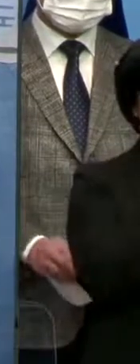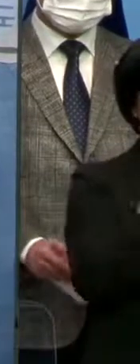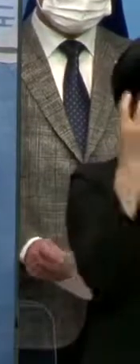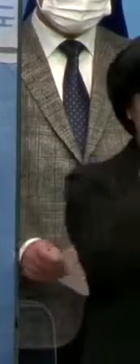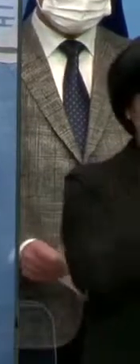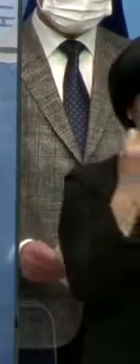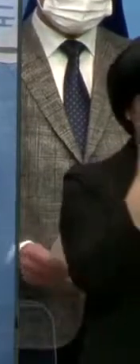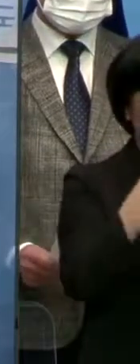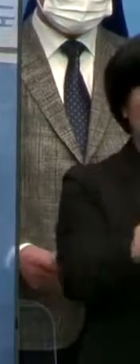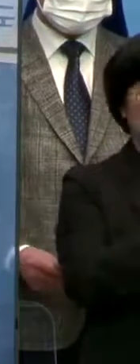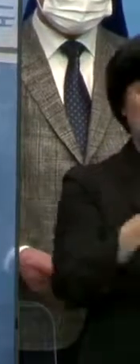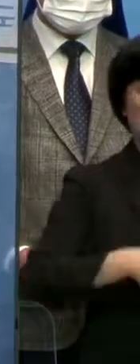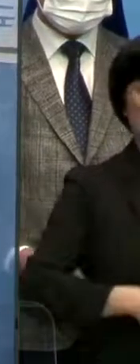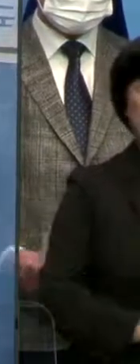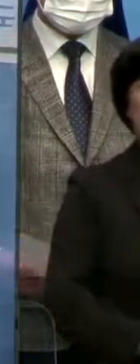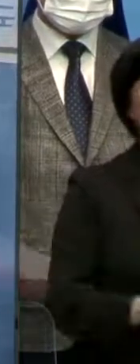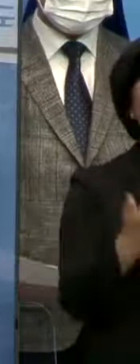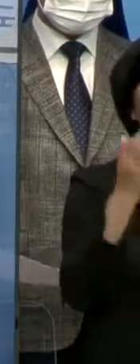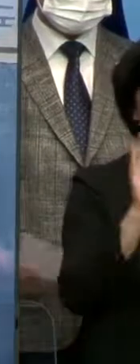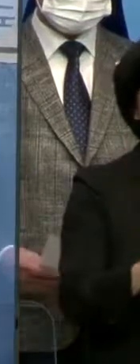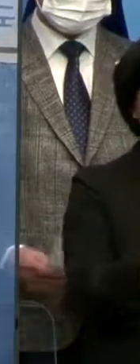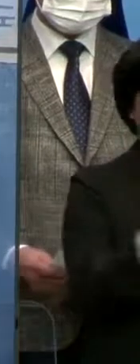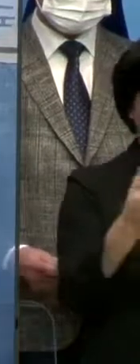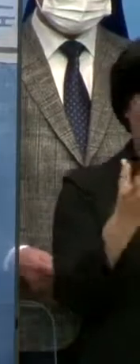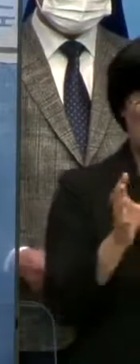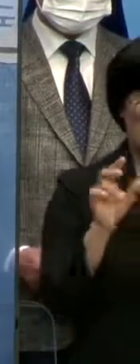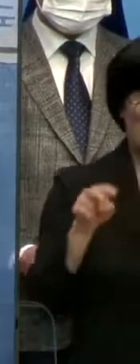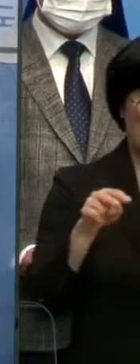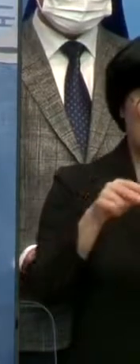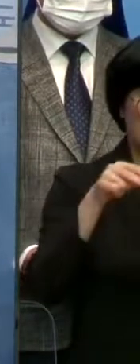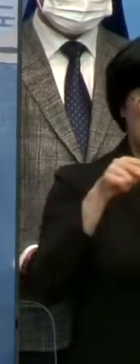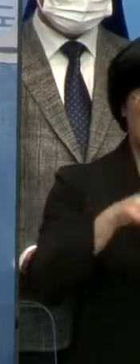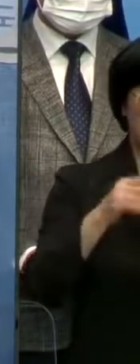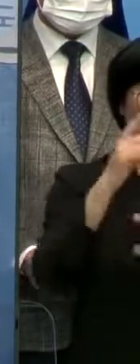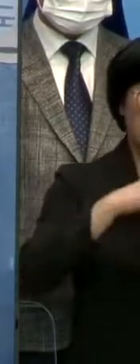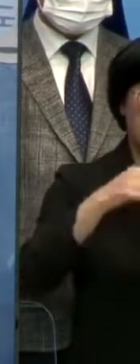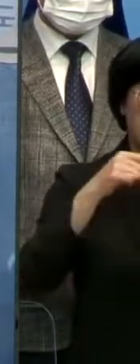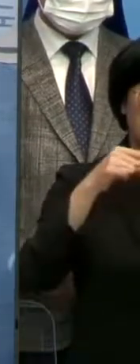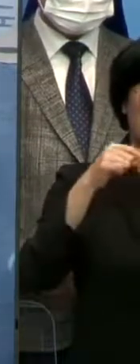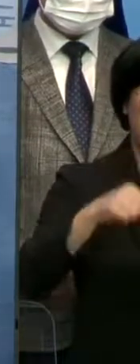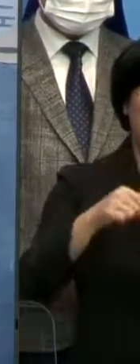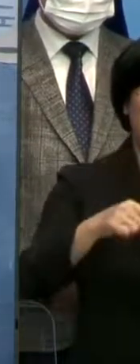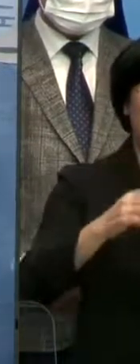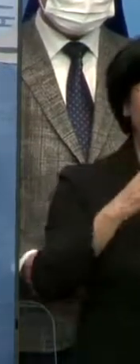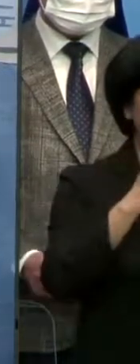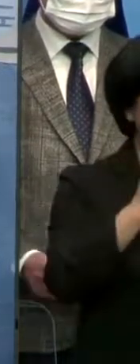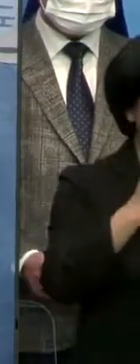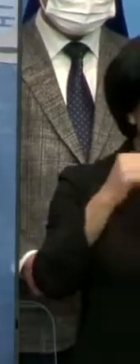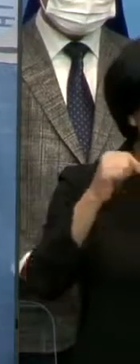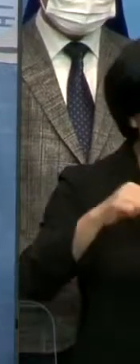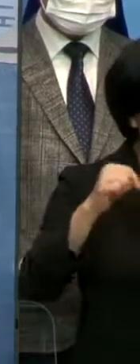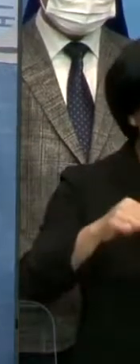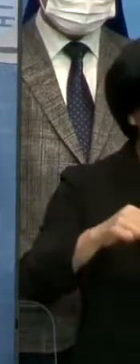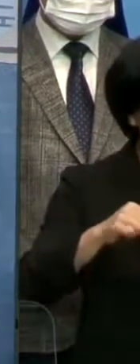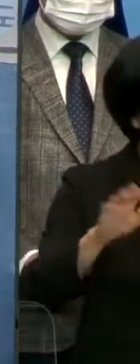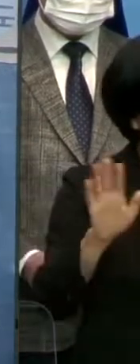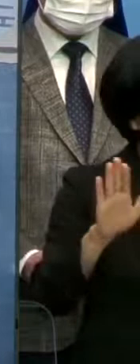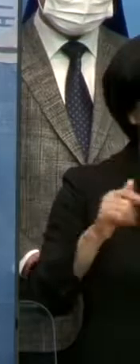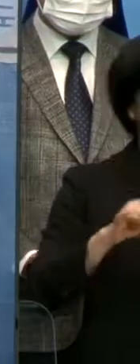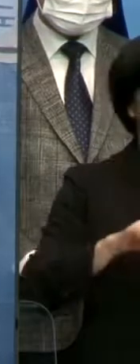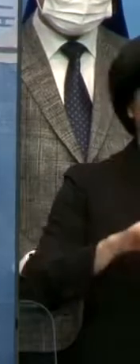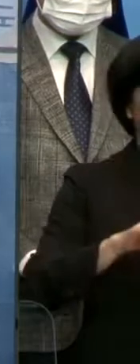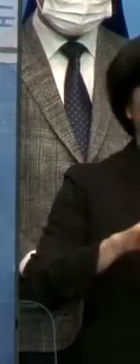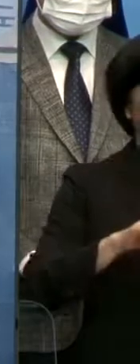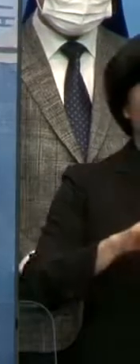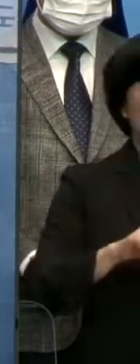심의가 재개되어야 합니다. 하지만 야당은 추가 심의 일정 협의에 미온적인 상황입니다. 지난